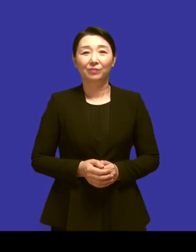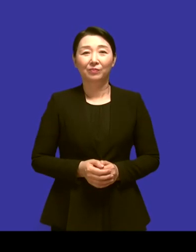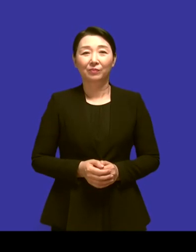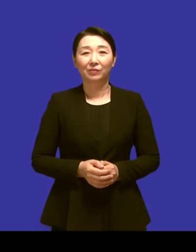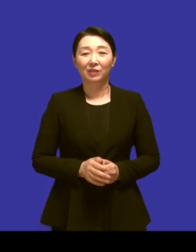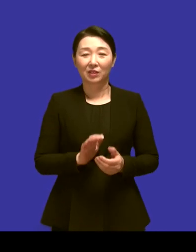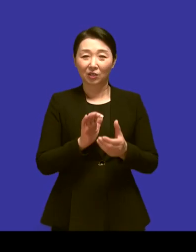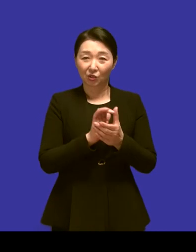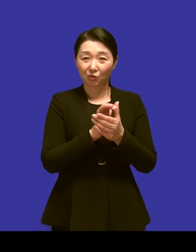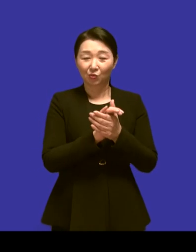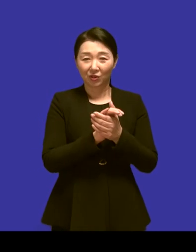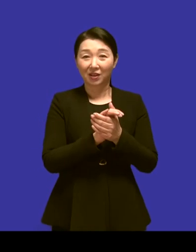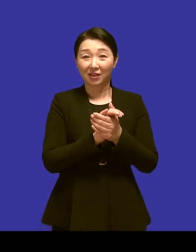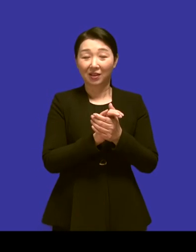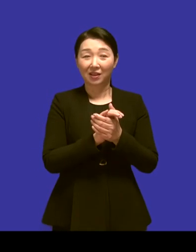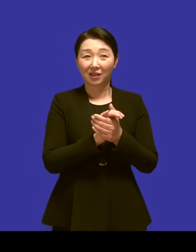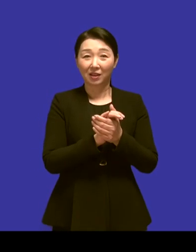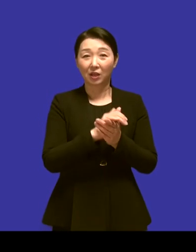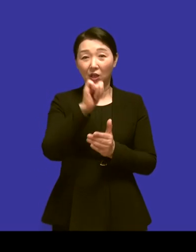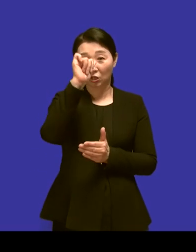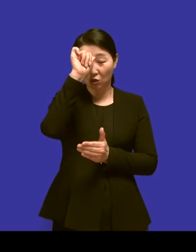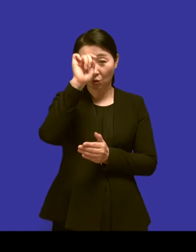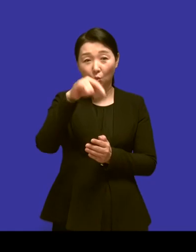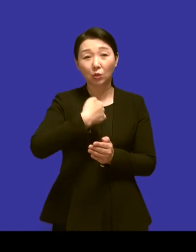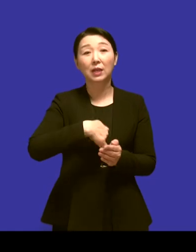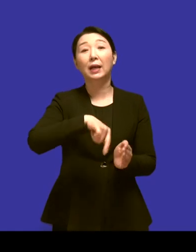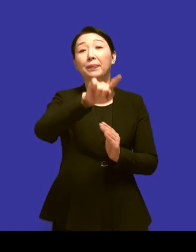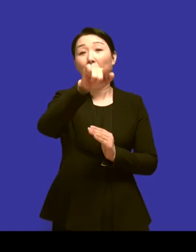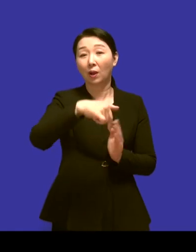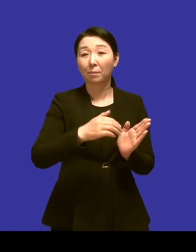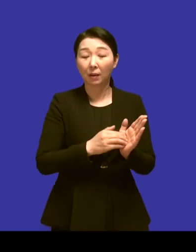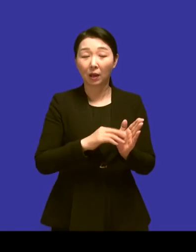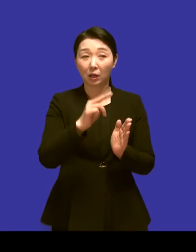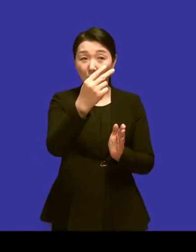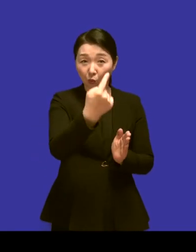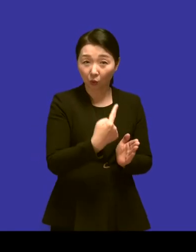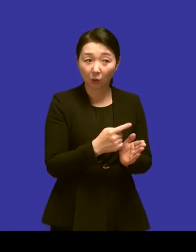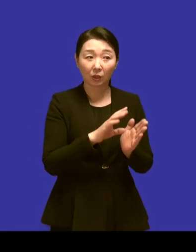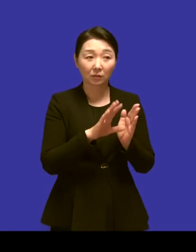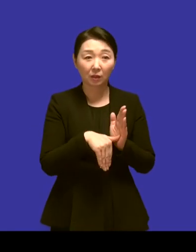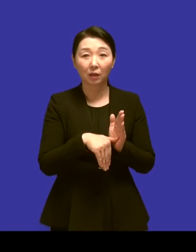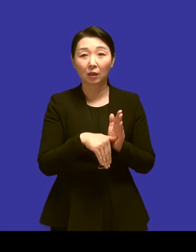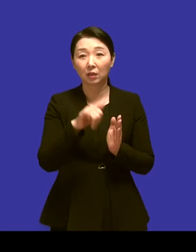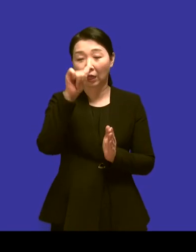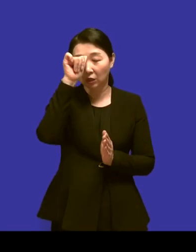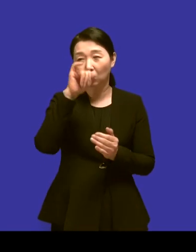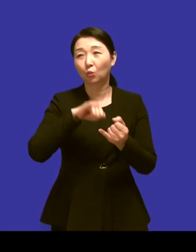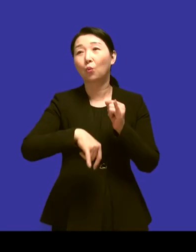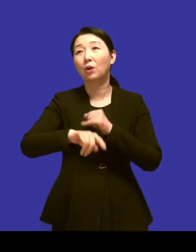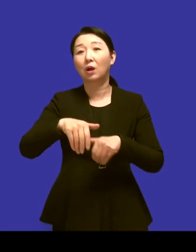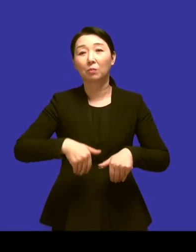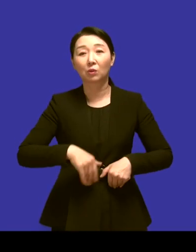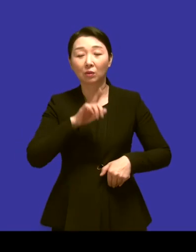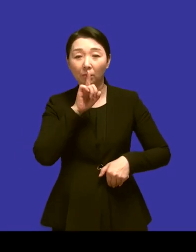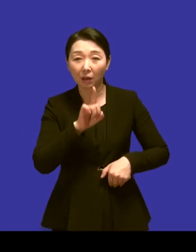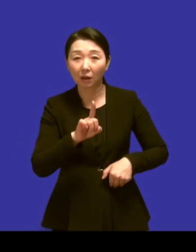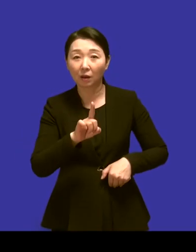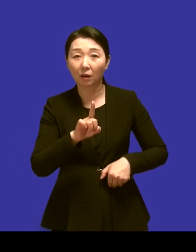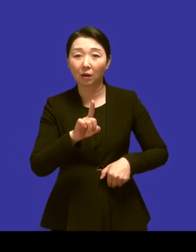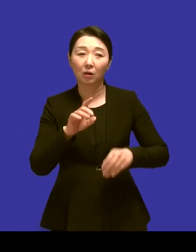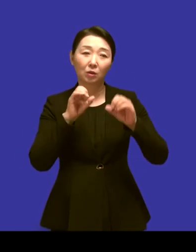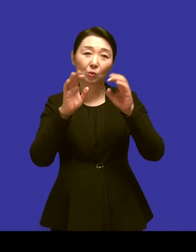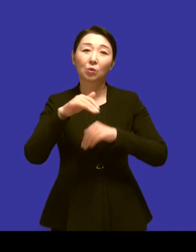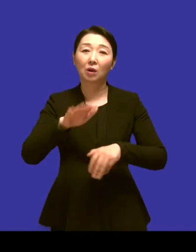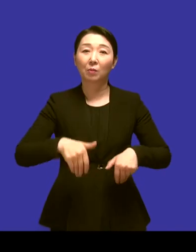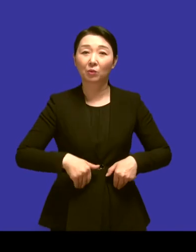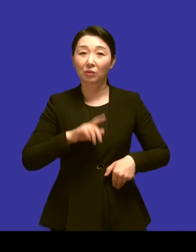그 친구랑 이제 그 친구가 인도로 혼자 이렇게 갔다 왔었는데 예. 저한테 돌아오고 나서 야 인도 꼭 가야 한다 인도 꼭 가야 한다 선교